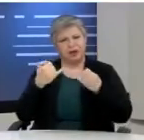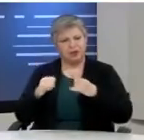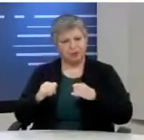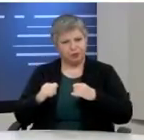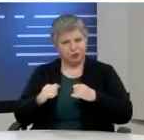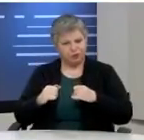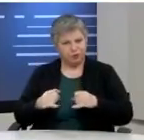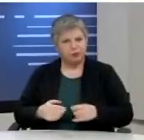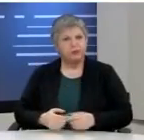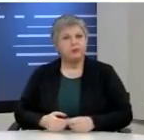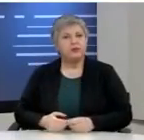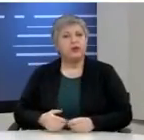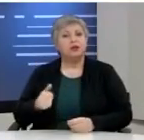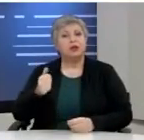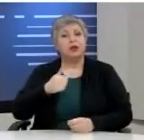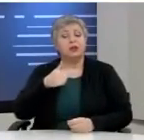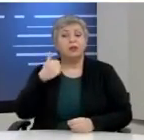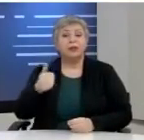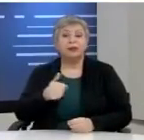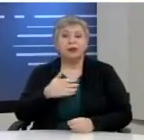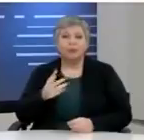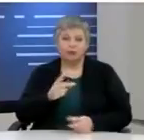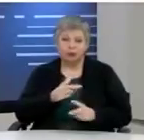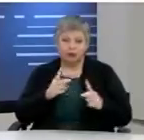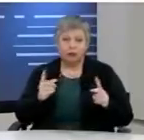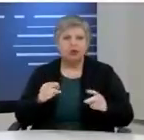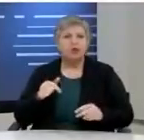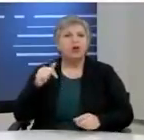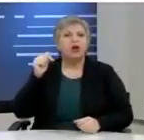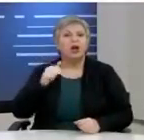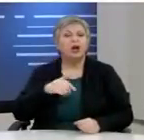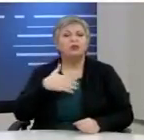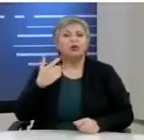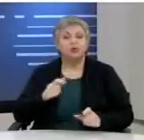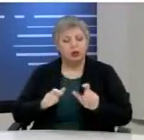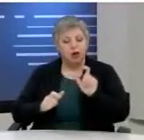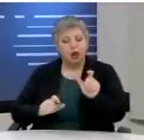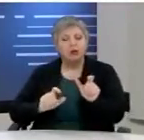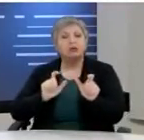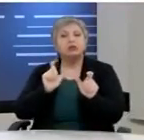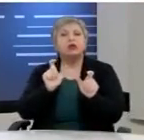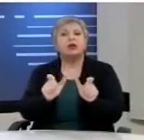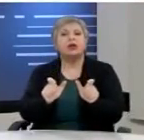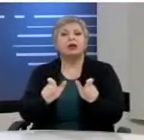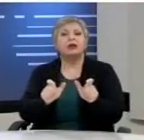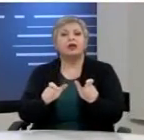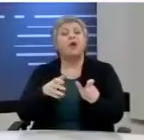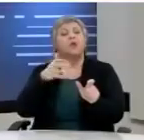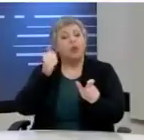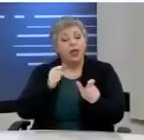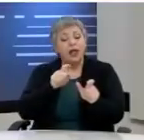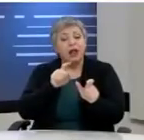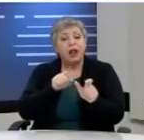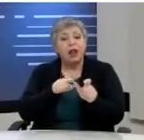ως και ξεκαθαρίστηκε ως η γραμμή της σύνθετης ονομασίας με τον όρο